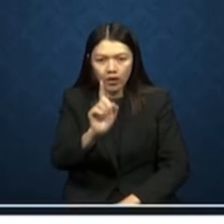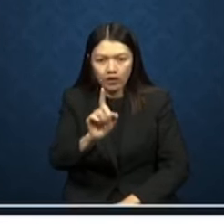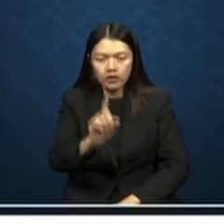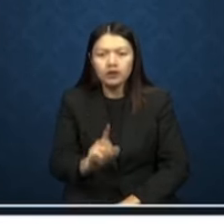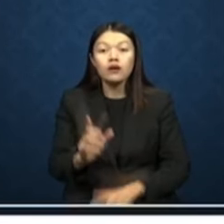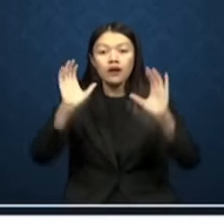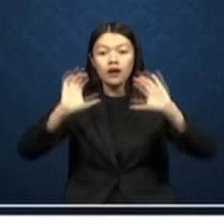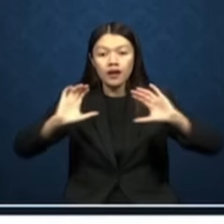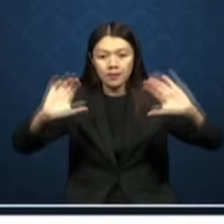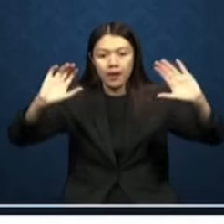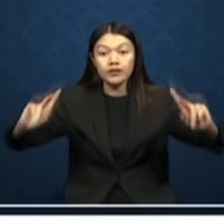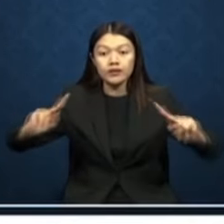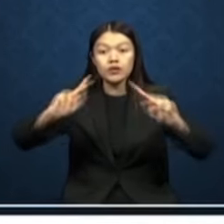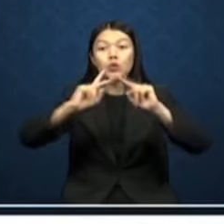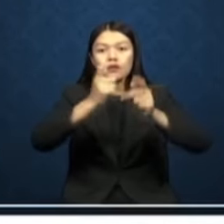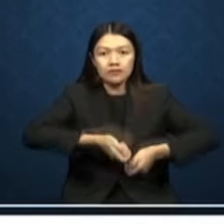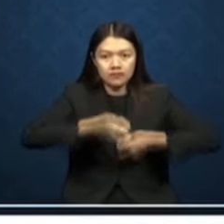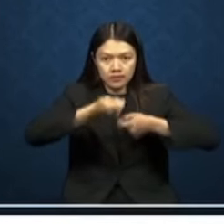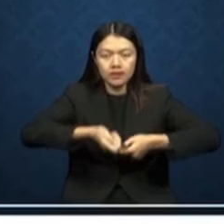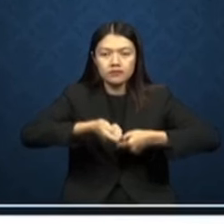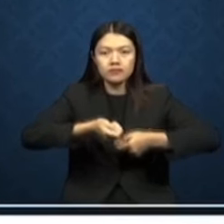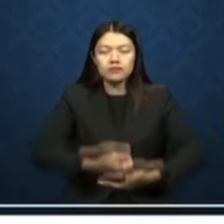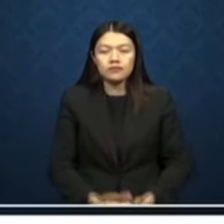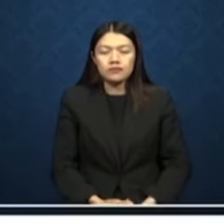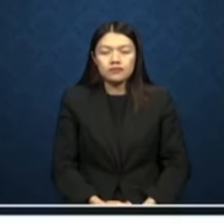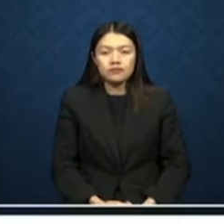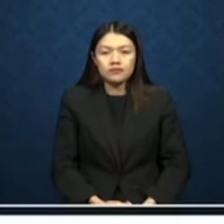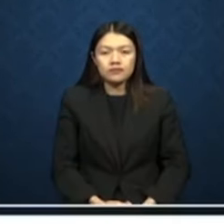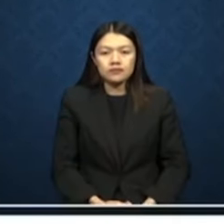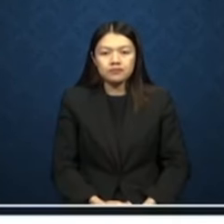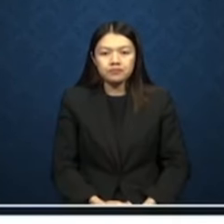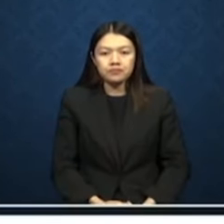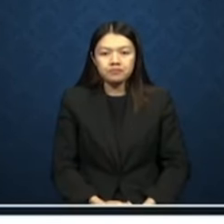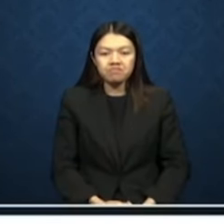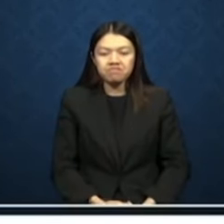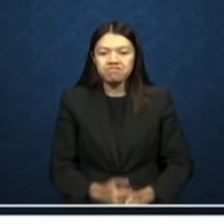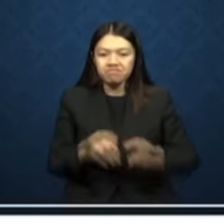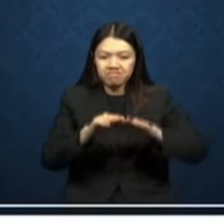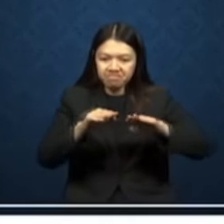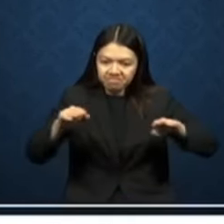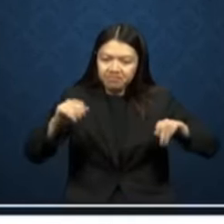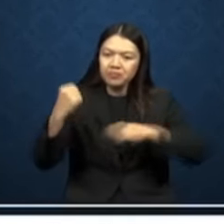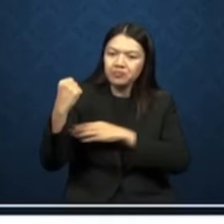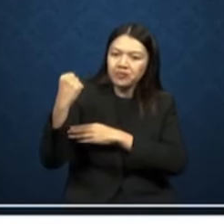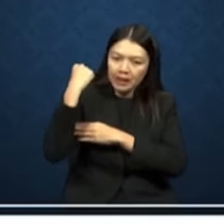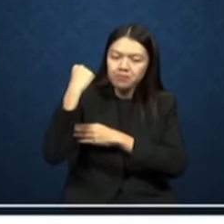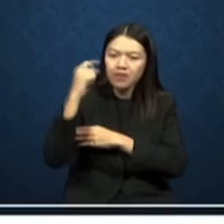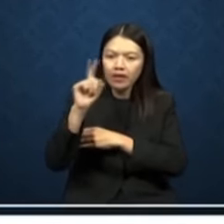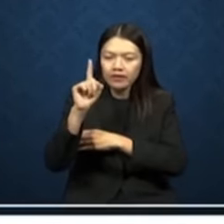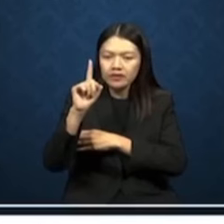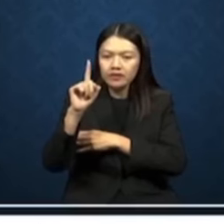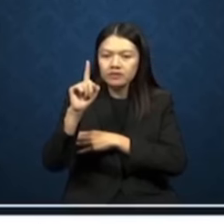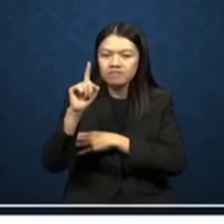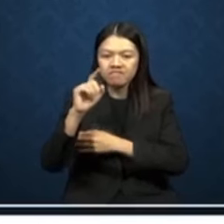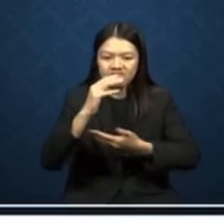รัฐบาลโดยกระทรวงเกษตรและสหกรณ์นะครับได้เพิ่มมาตรการความเข้มงวดในการ